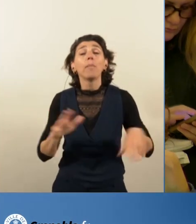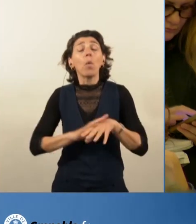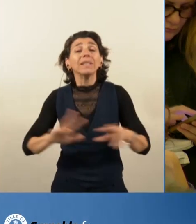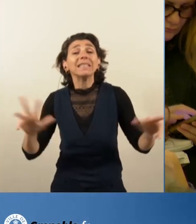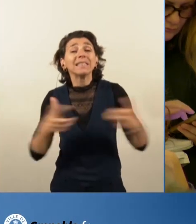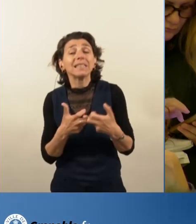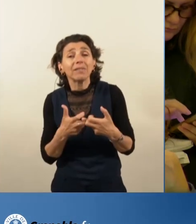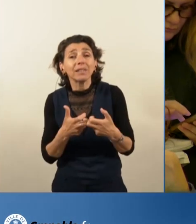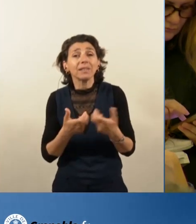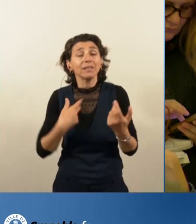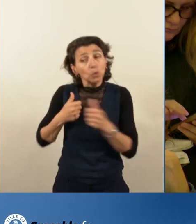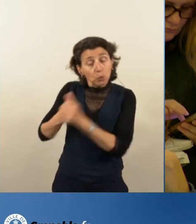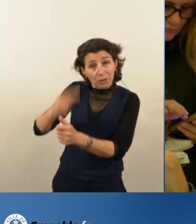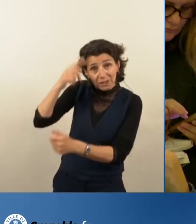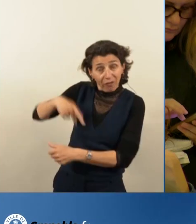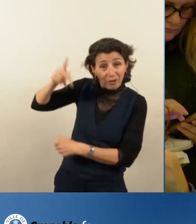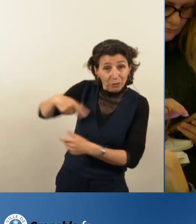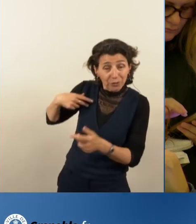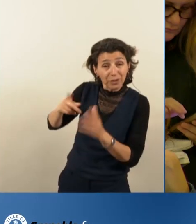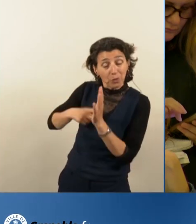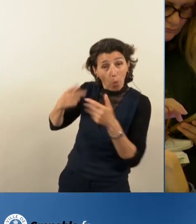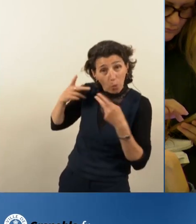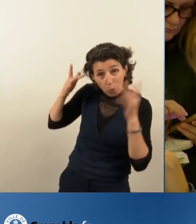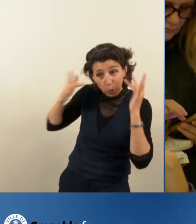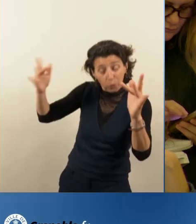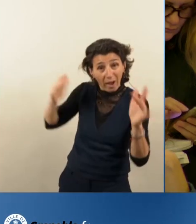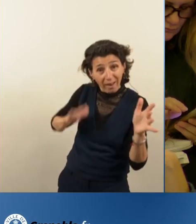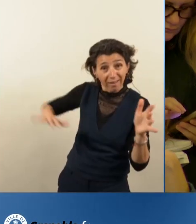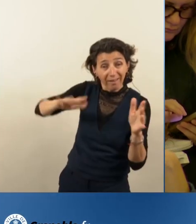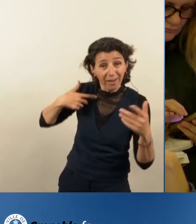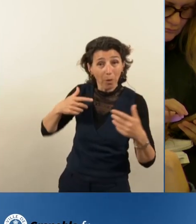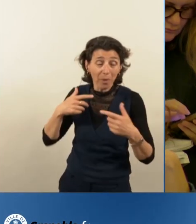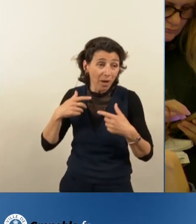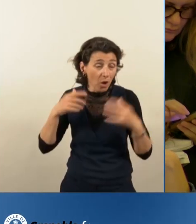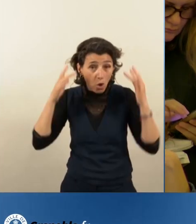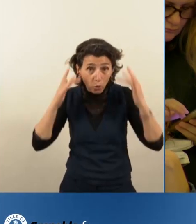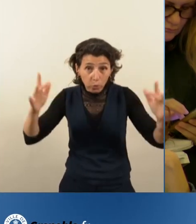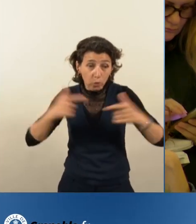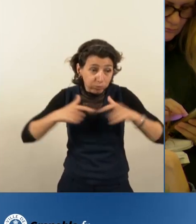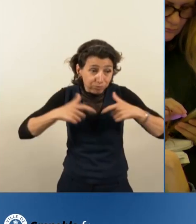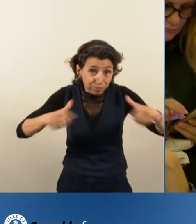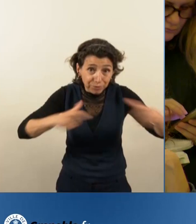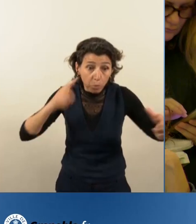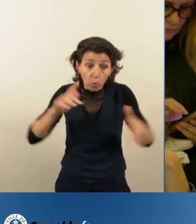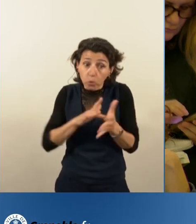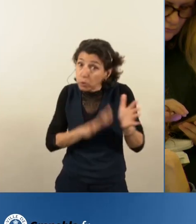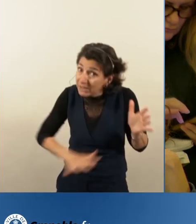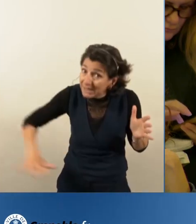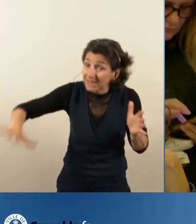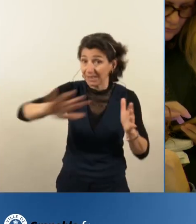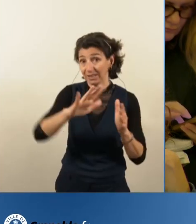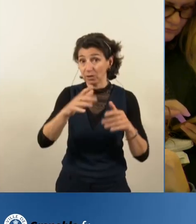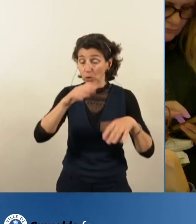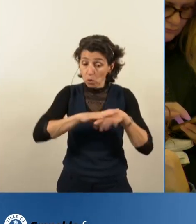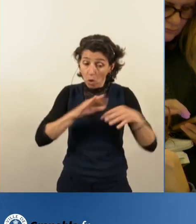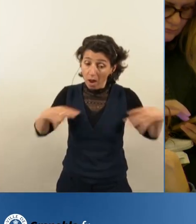philosophie des droits culturels qui promeut le meilleur accès à la culture je cite pour tous à l'échelle d'un bassin de vie de la lutte contre